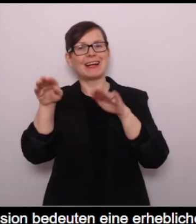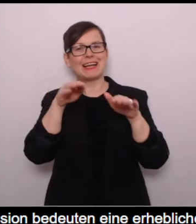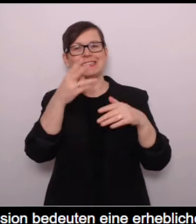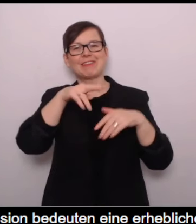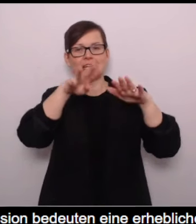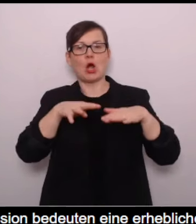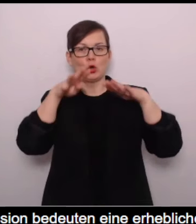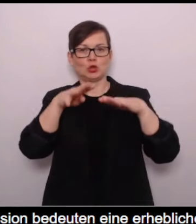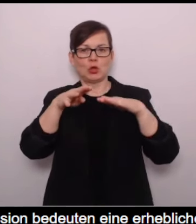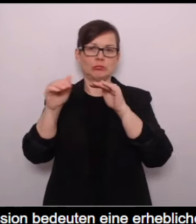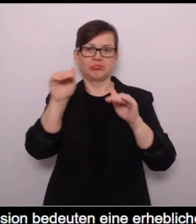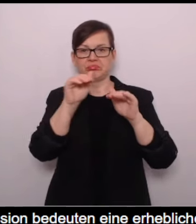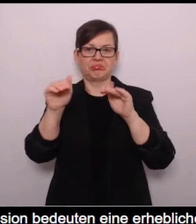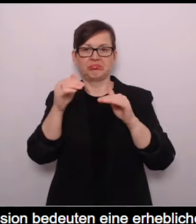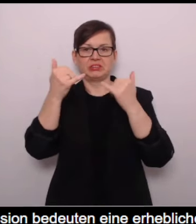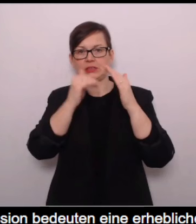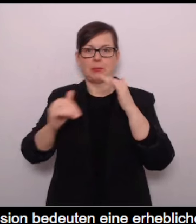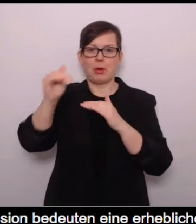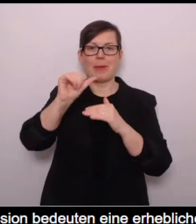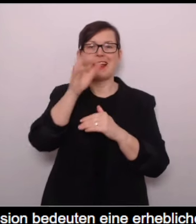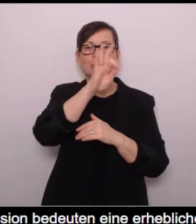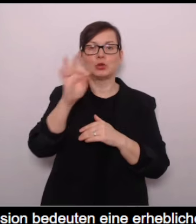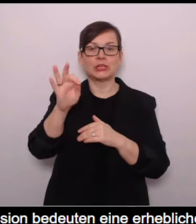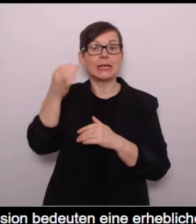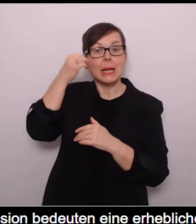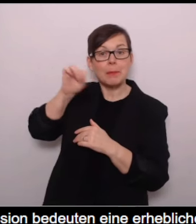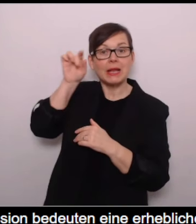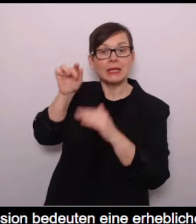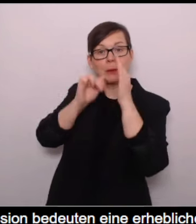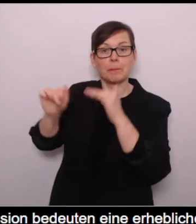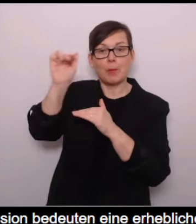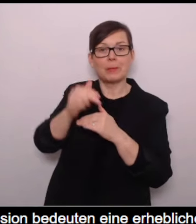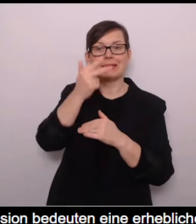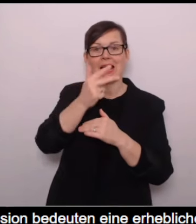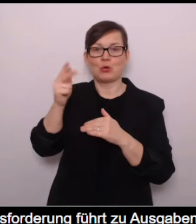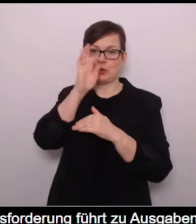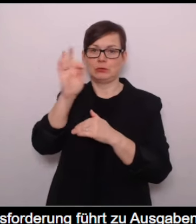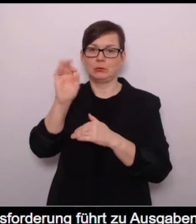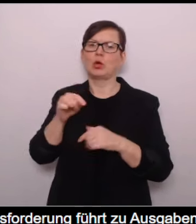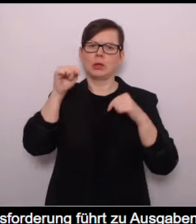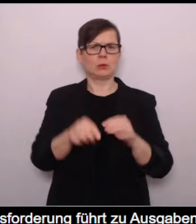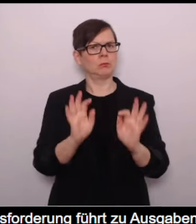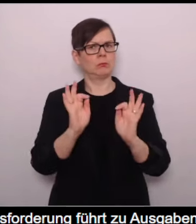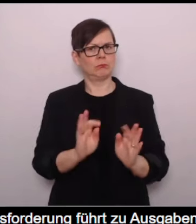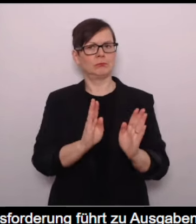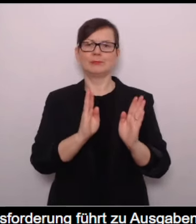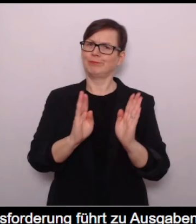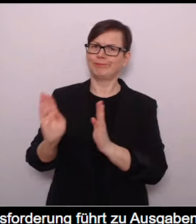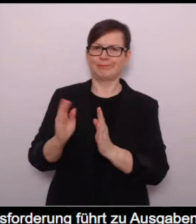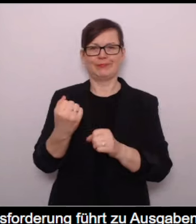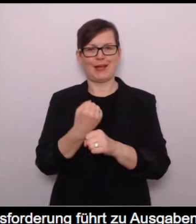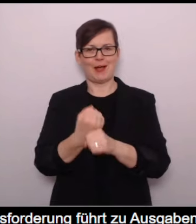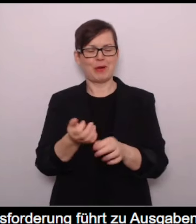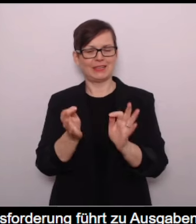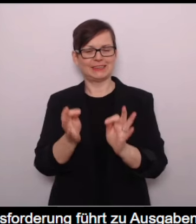braucht es es nicht. Mal zum Vergleich der Steigerungsraten. Wenn man seit 2019 vergleicht, ist unser Haushalt um elf Prozent gestiegen, in